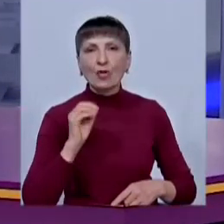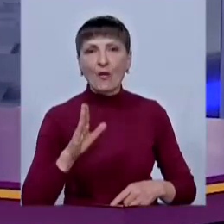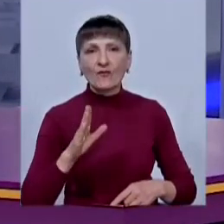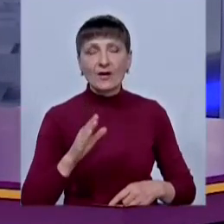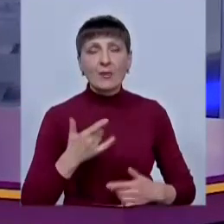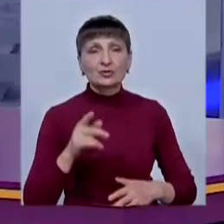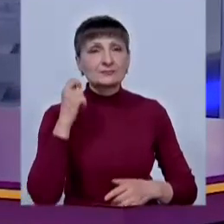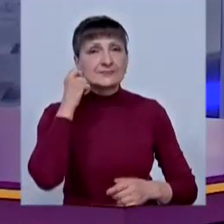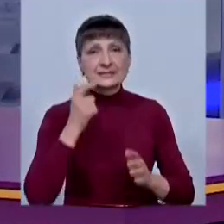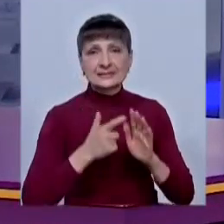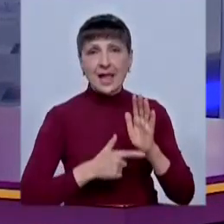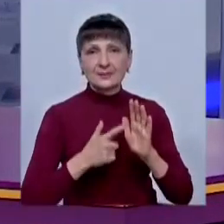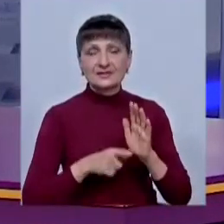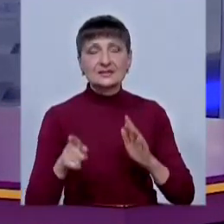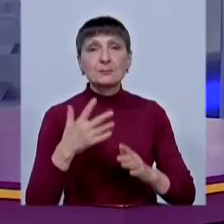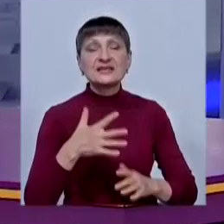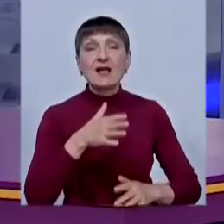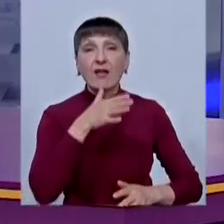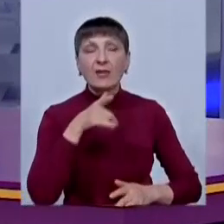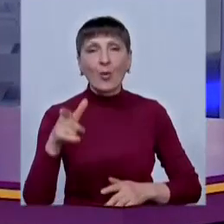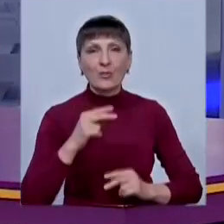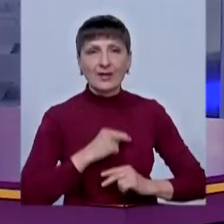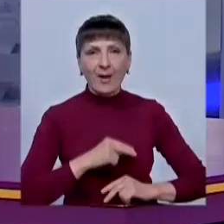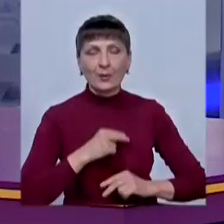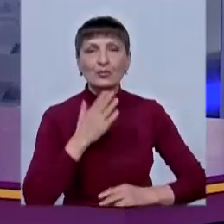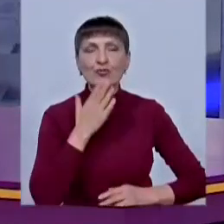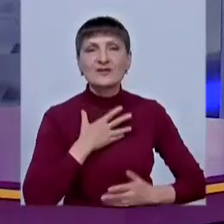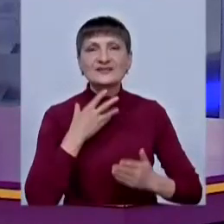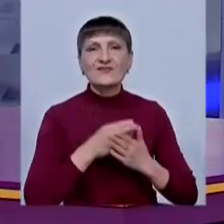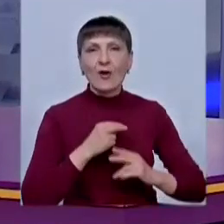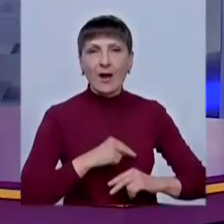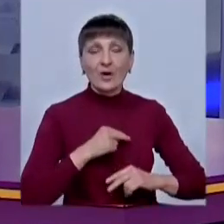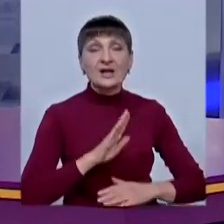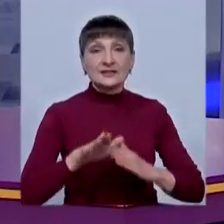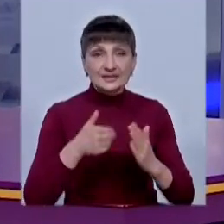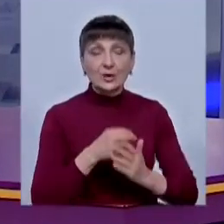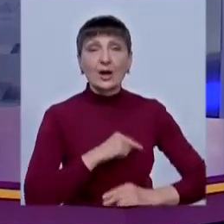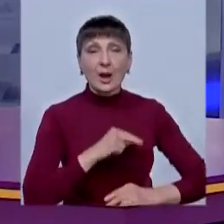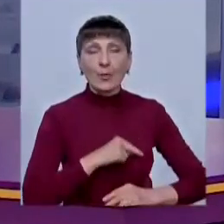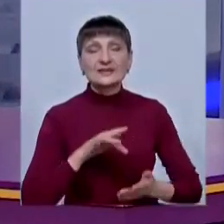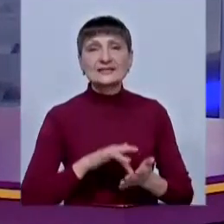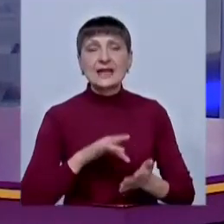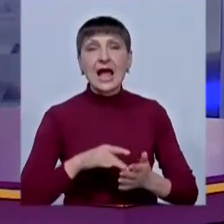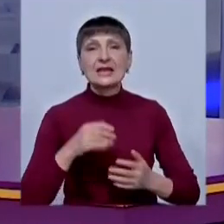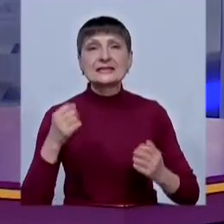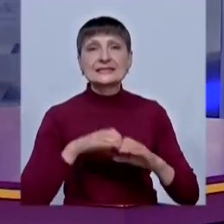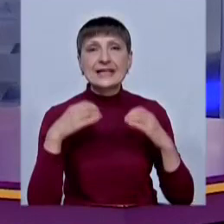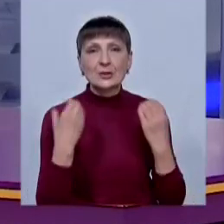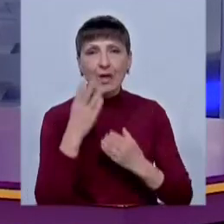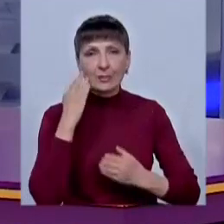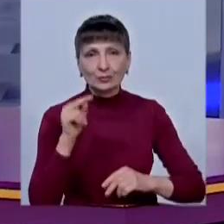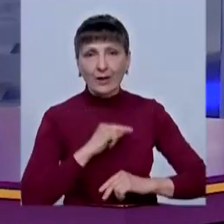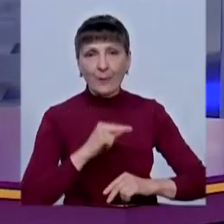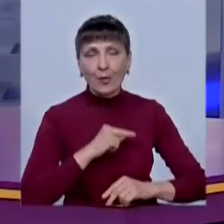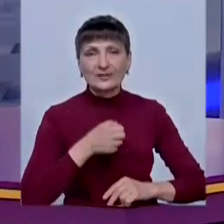70-летие из них полвека юбиляр отдал любимой профессией до сих пор работает диктором на центральном стадионе алматы его